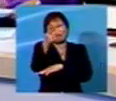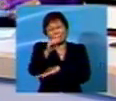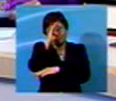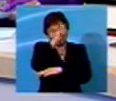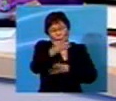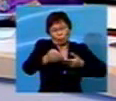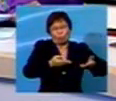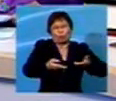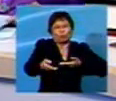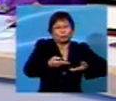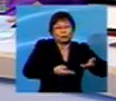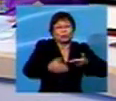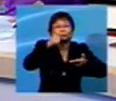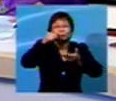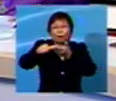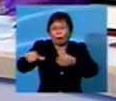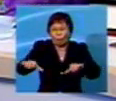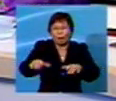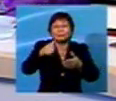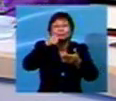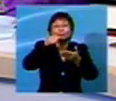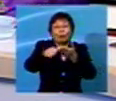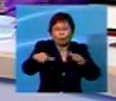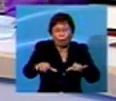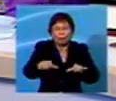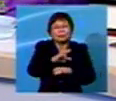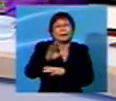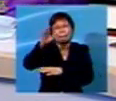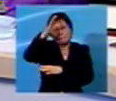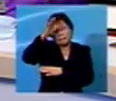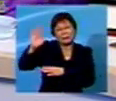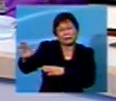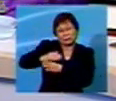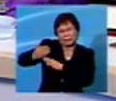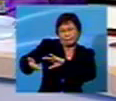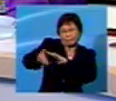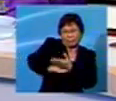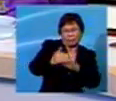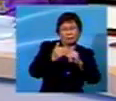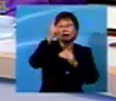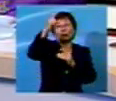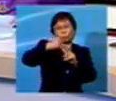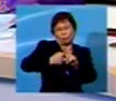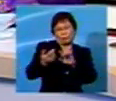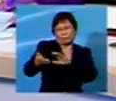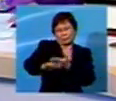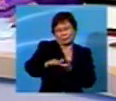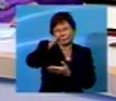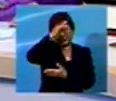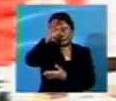mendakwa urusan dokumentasi sedang dilakukan walaupun mendiang bapanya telah meninggal dunia lebih sebulan